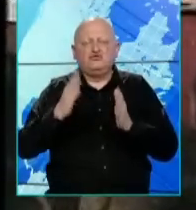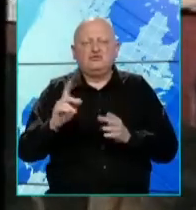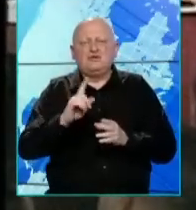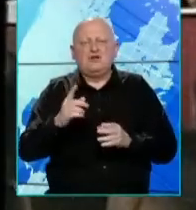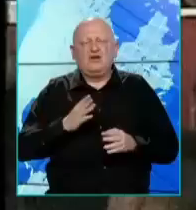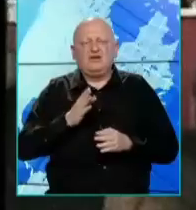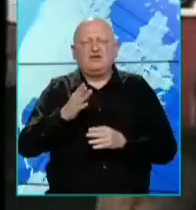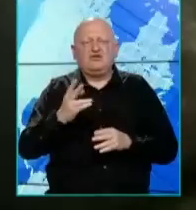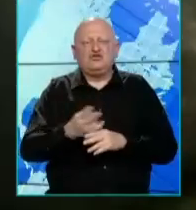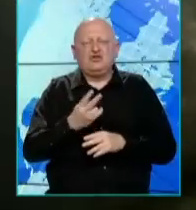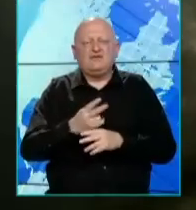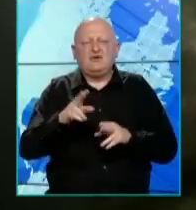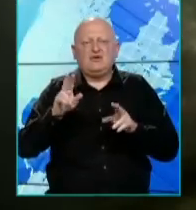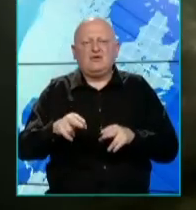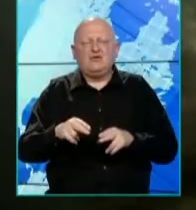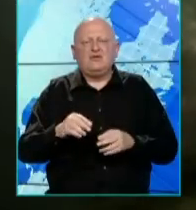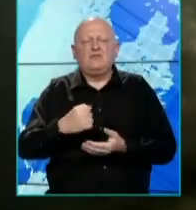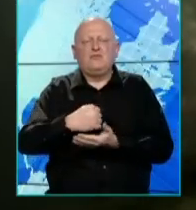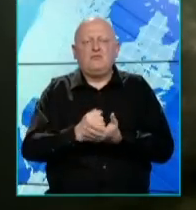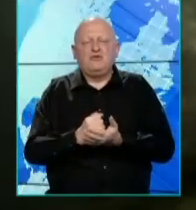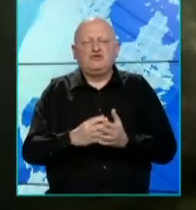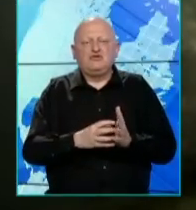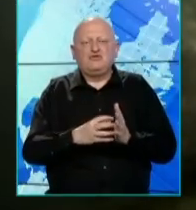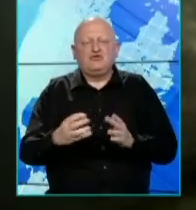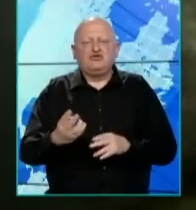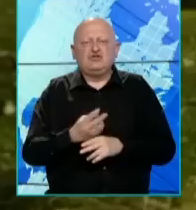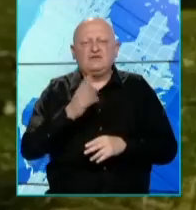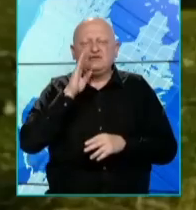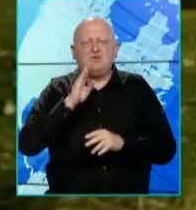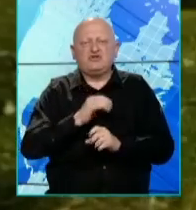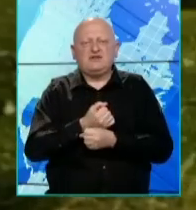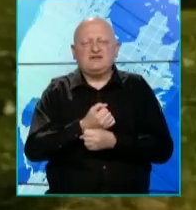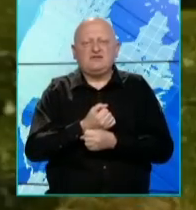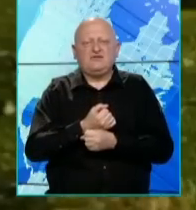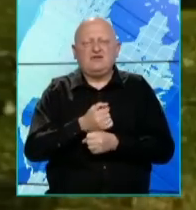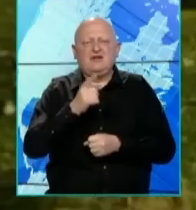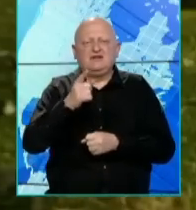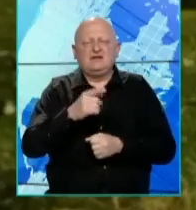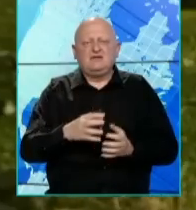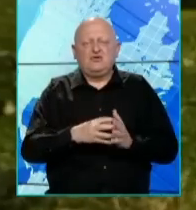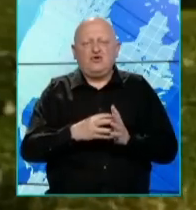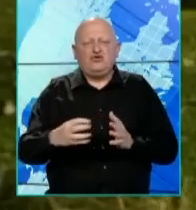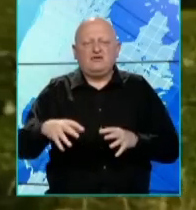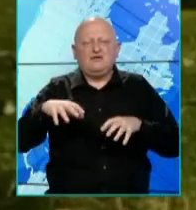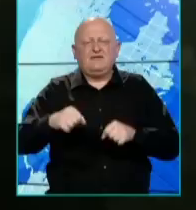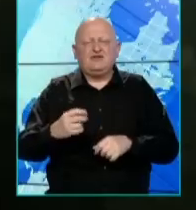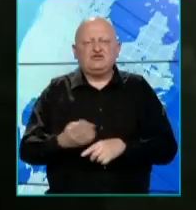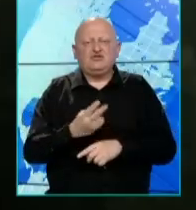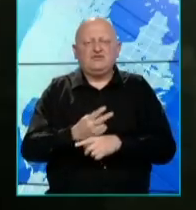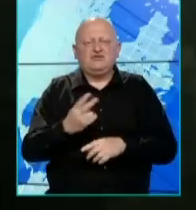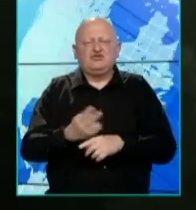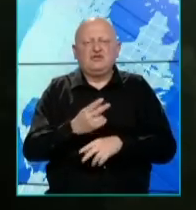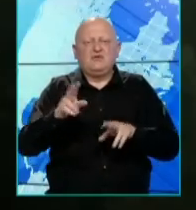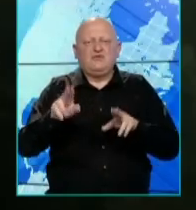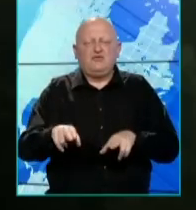govori direktno o državnoj imovini, ali je potvrđen kontinuitet državnosti Bosne i Hercegovine, a time i kontinuitet vlasništva države nad